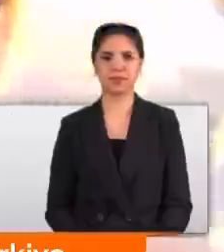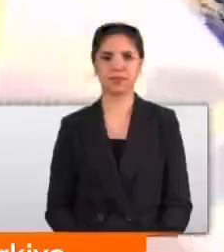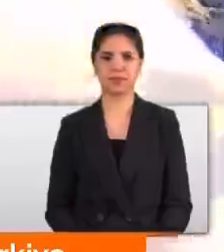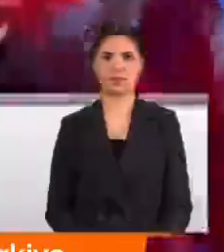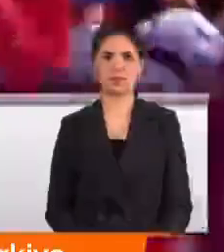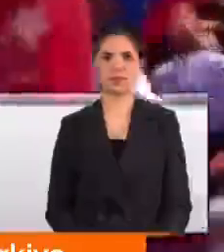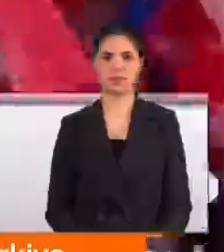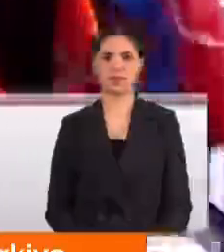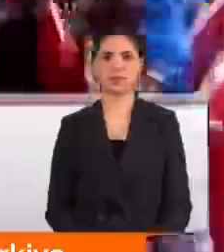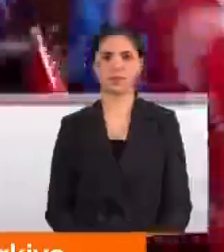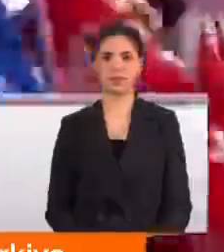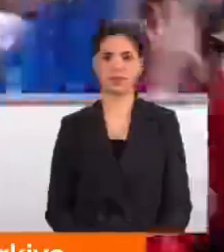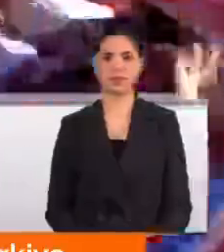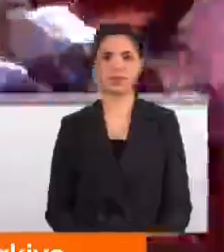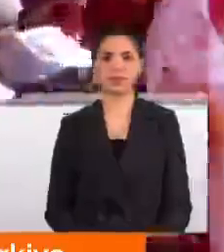onun olsun.